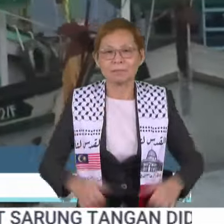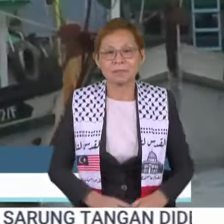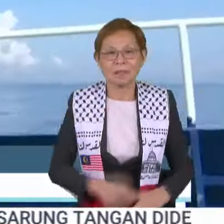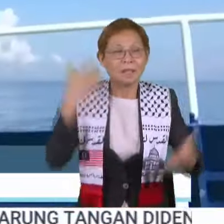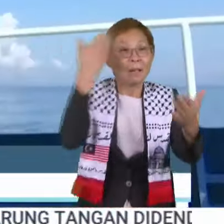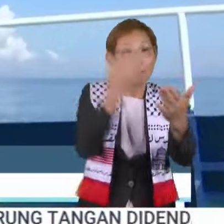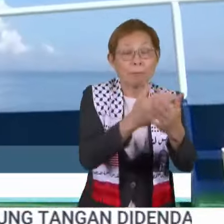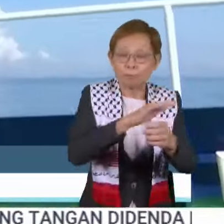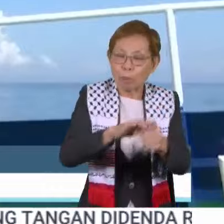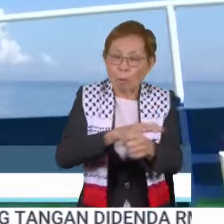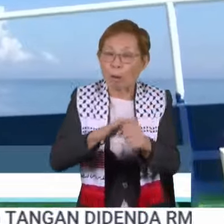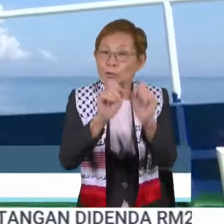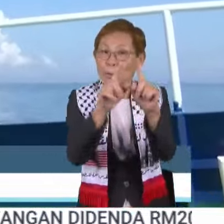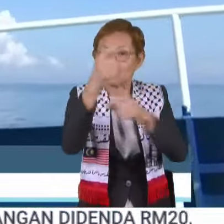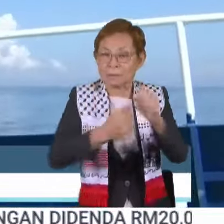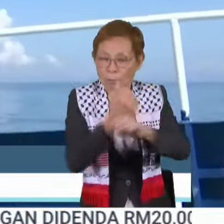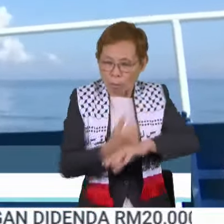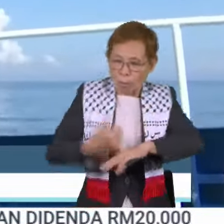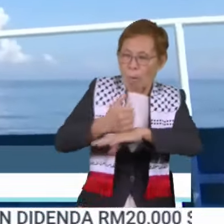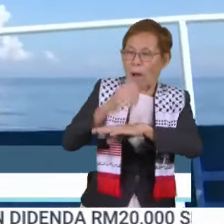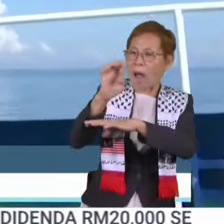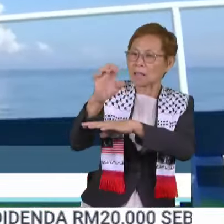genap 11 tahun pubuhan